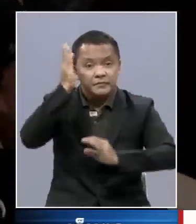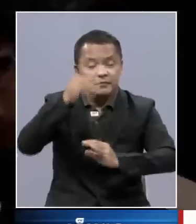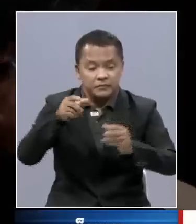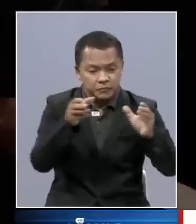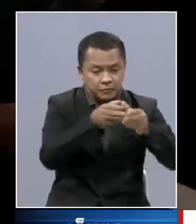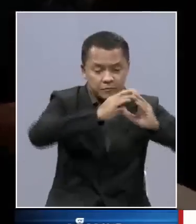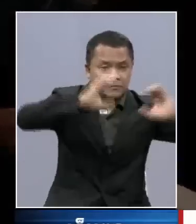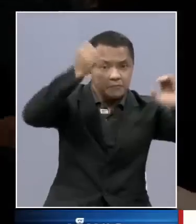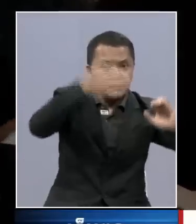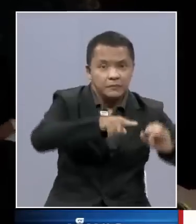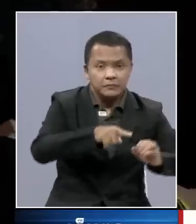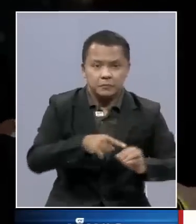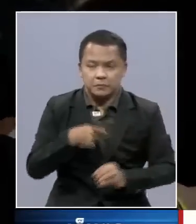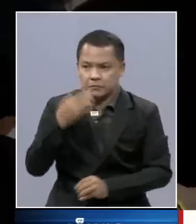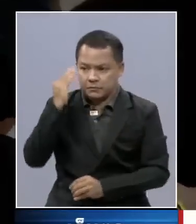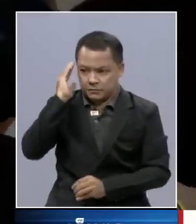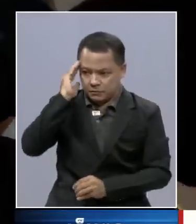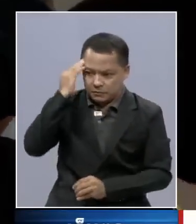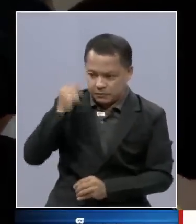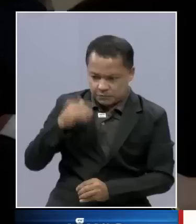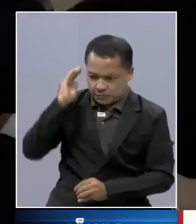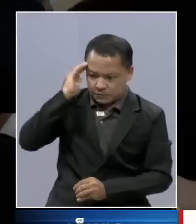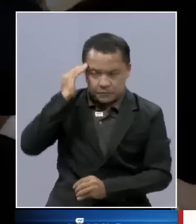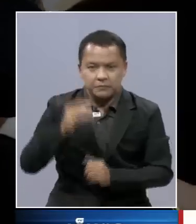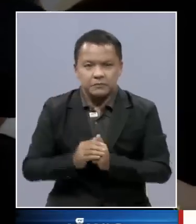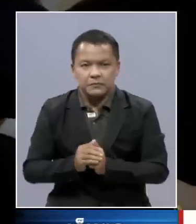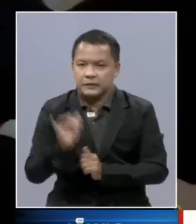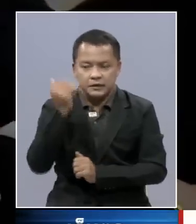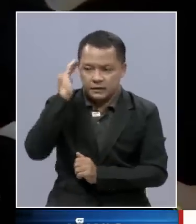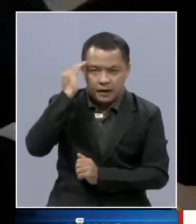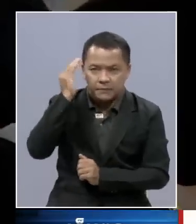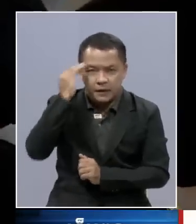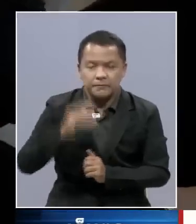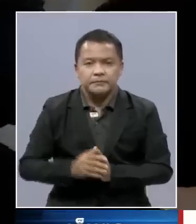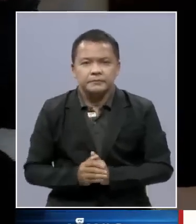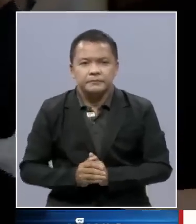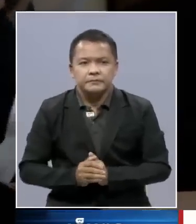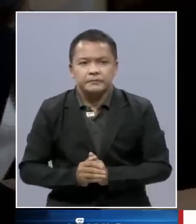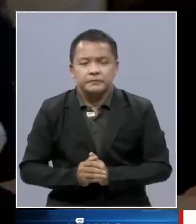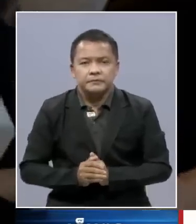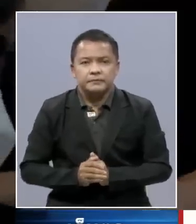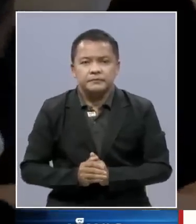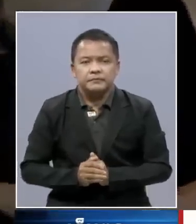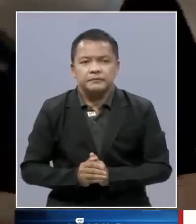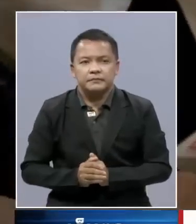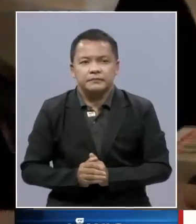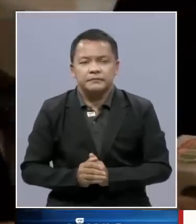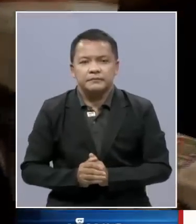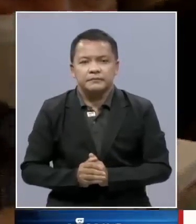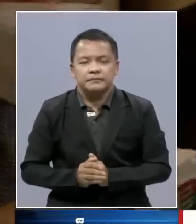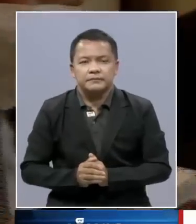ไม่ได้ ก็ไม่ทราบสิครับก็ยังไม่ทราบเลยนะ สองลุงนี่ยังค